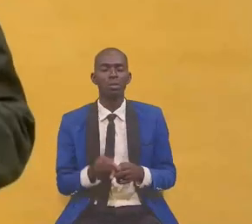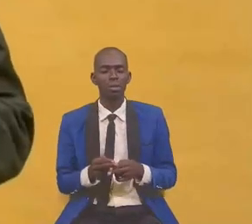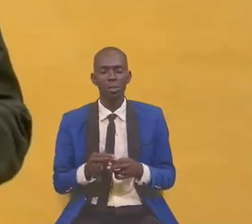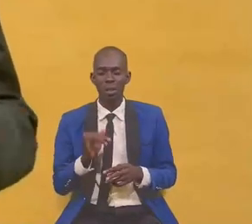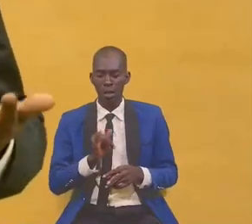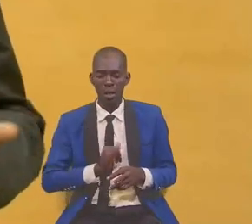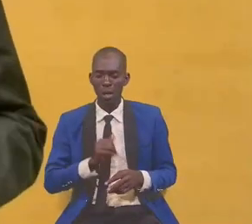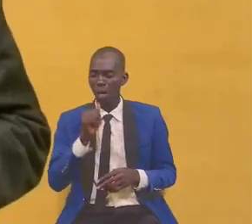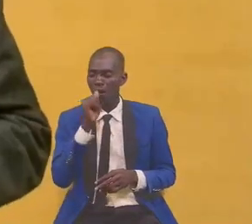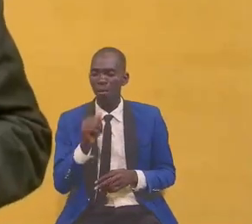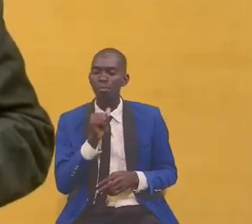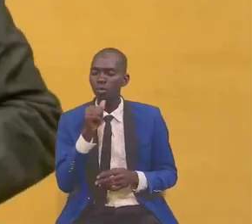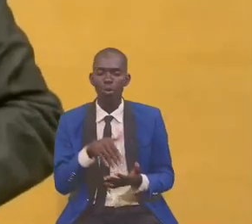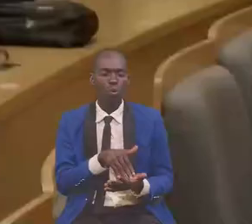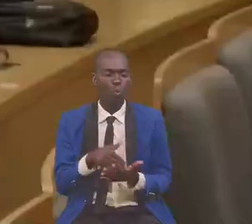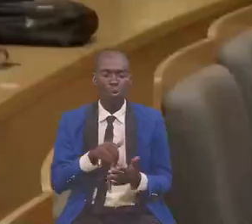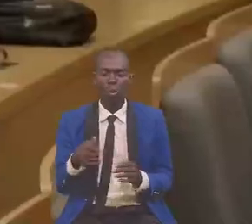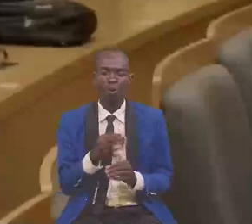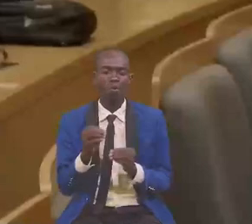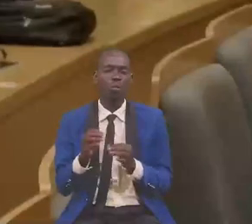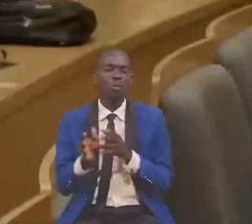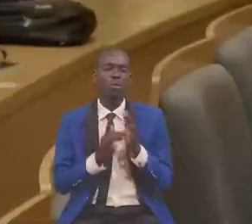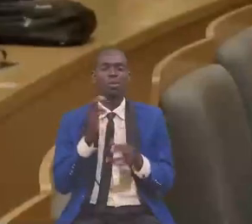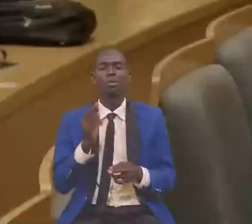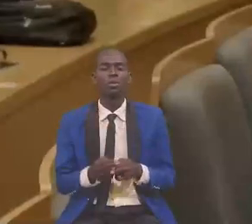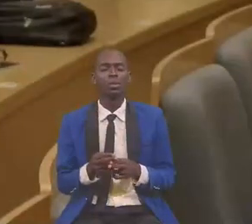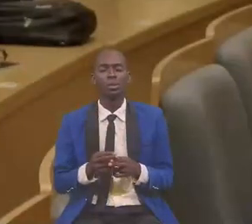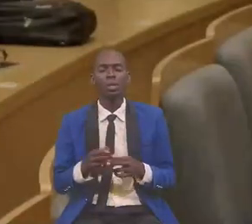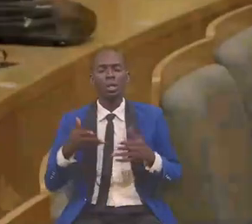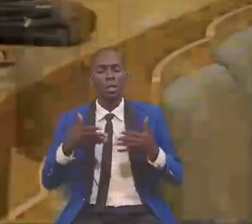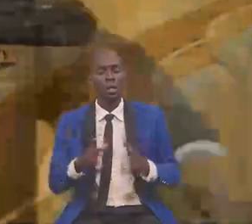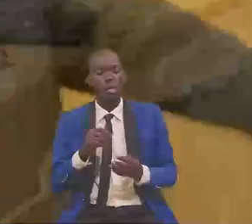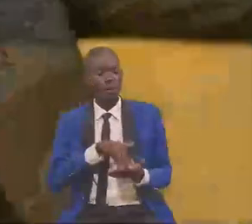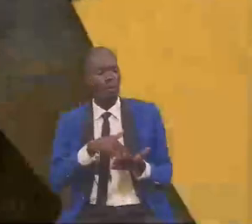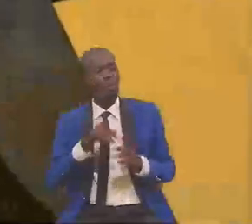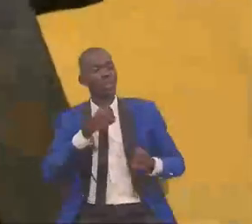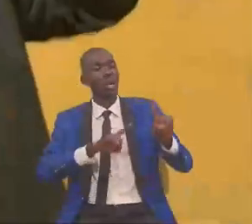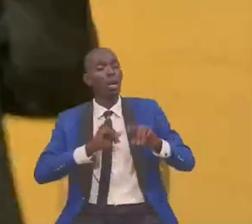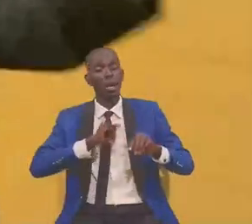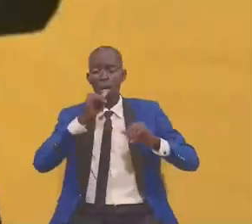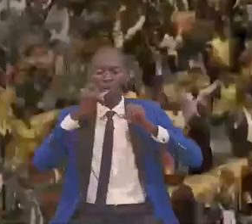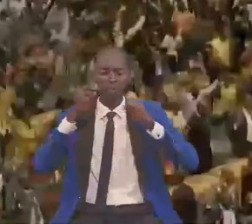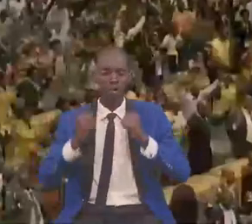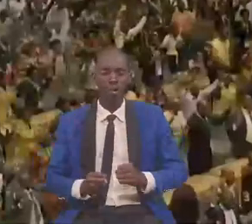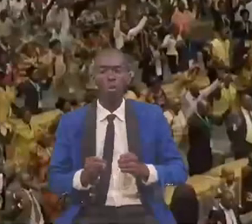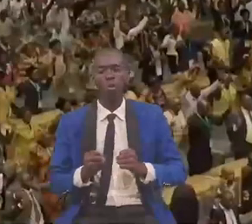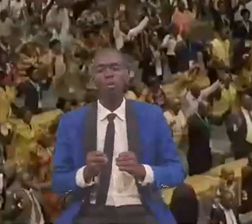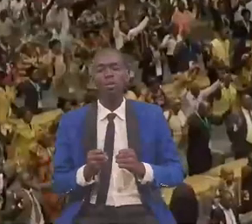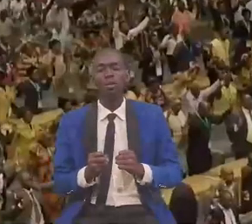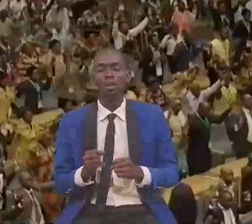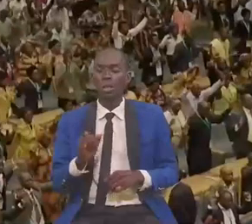Je ne suis plus faible. Que le faible dise, je suis